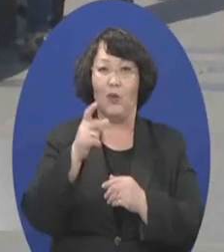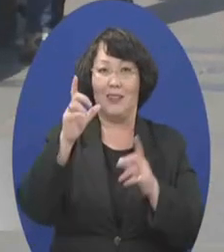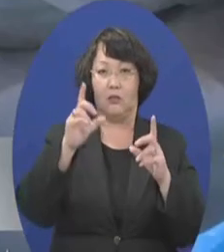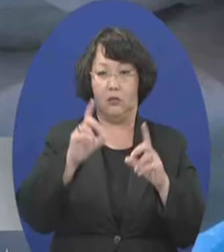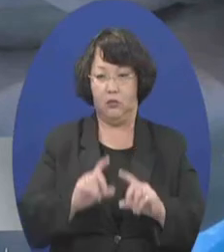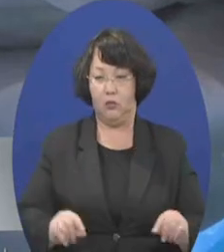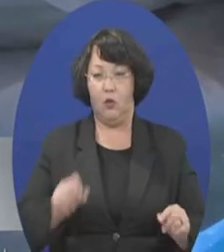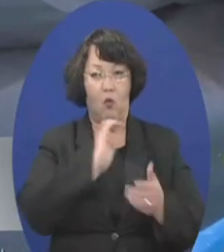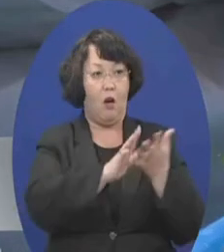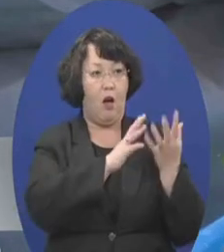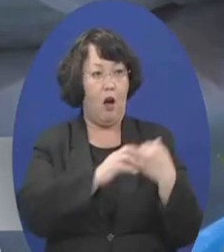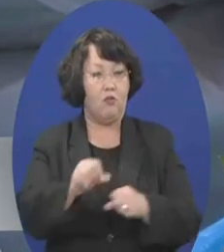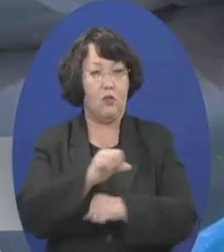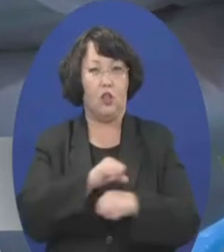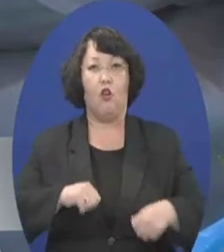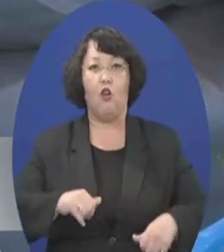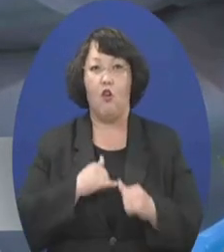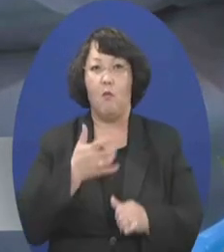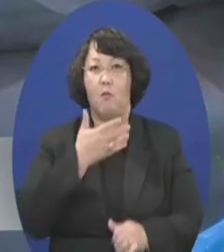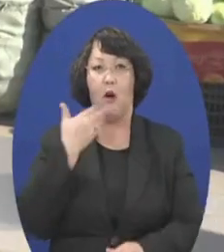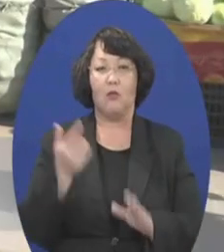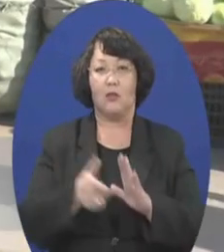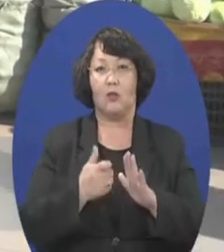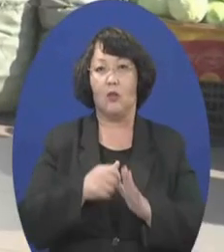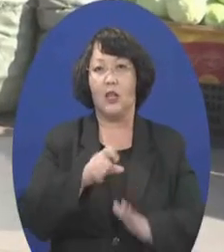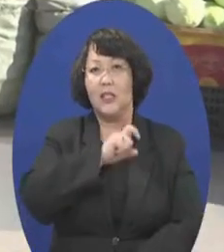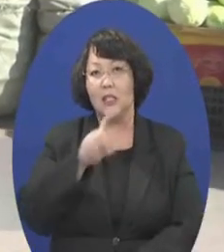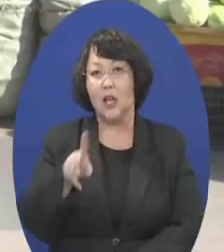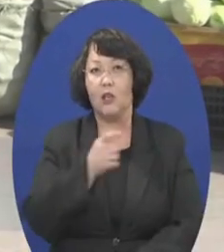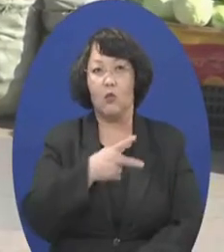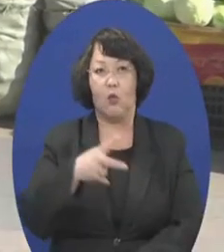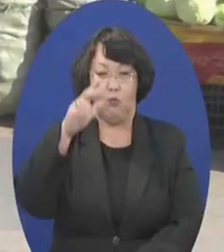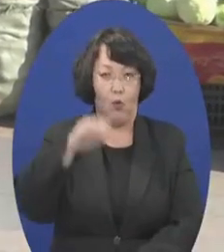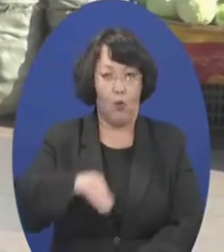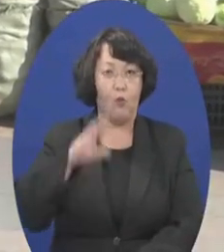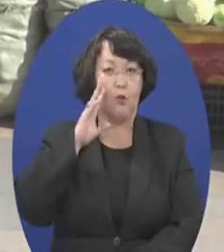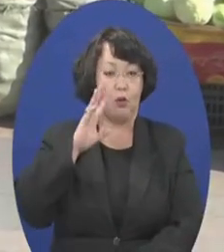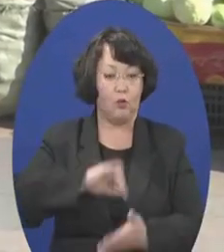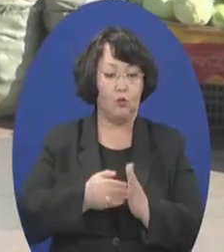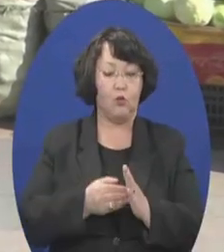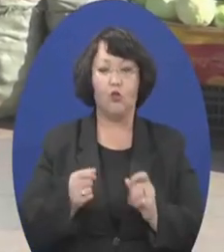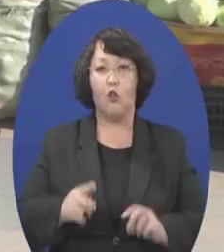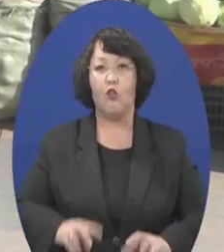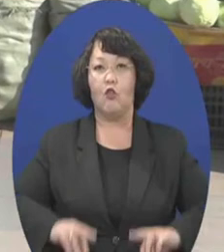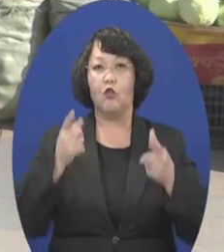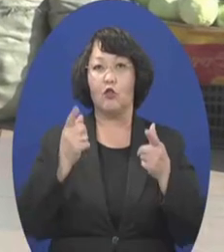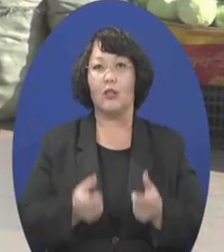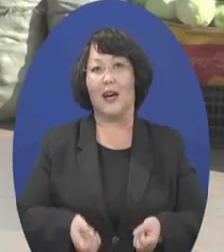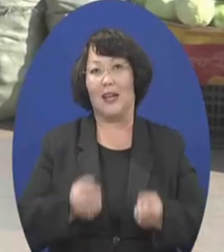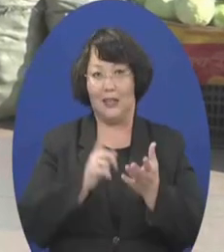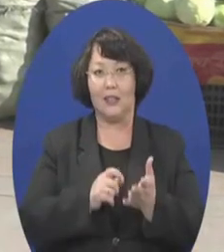хэрэглэгч хохирохгүй. Инхийн тулд татвар зээлийн хүүг бууруулах бодлогод өөрчлөлт оруулах шаардлагатай юм байна.